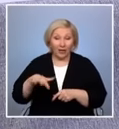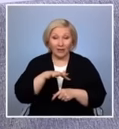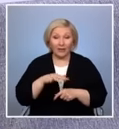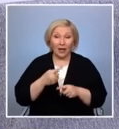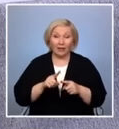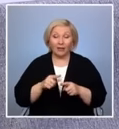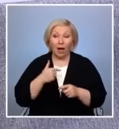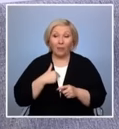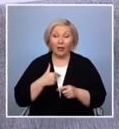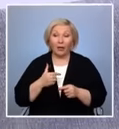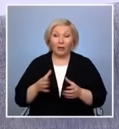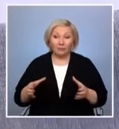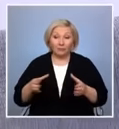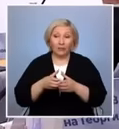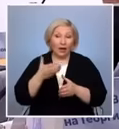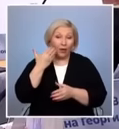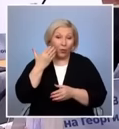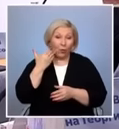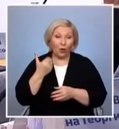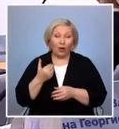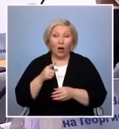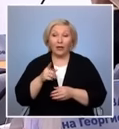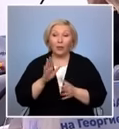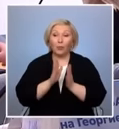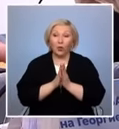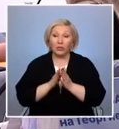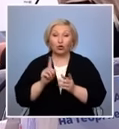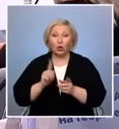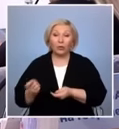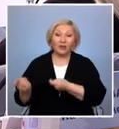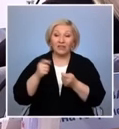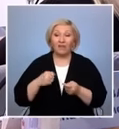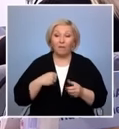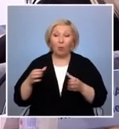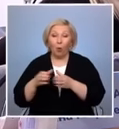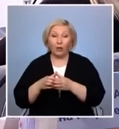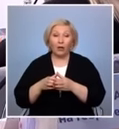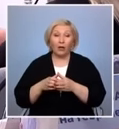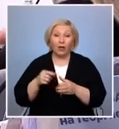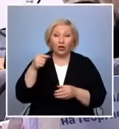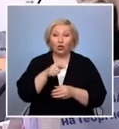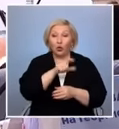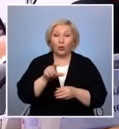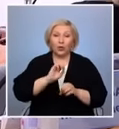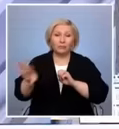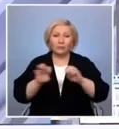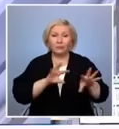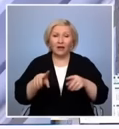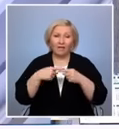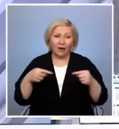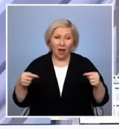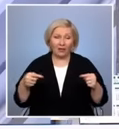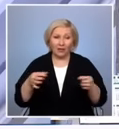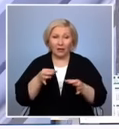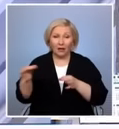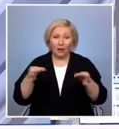которое способно посеять панику и беспокойство среди родственников участников СВО, как минимум. Вообще, я не понимаю, зачем Хабиров об этом заговорил. У